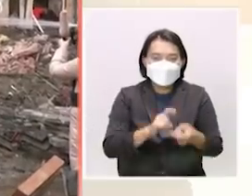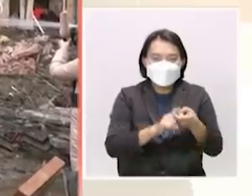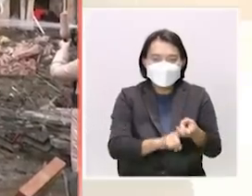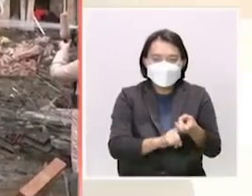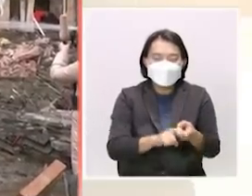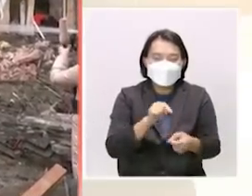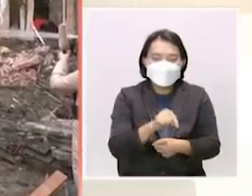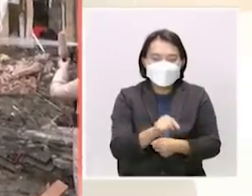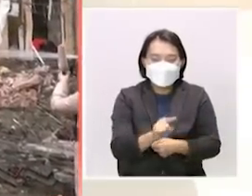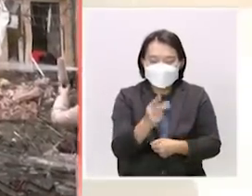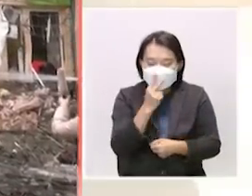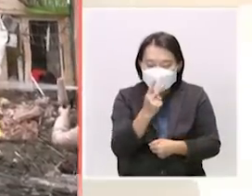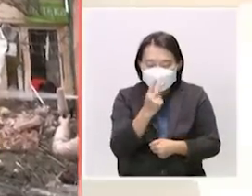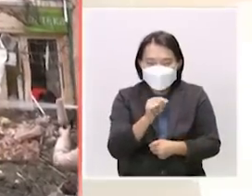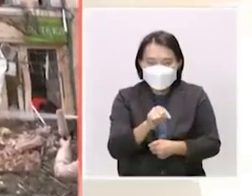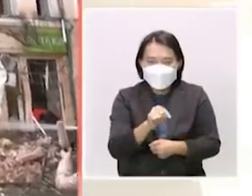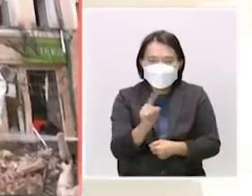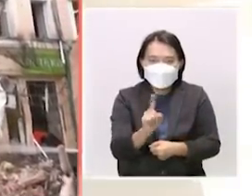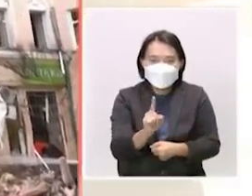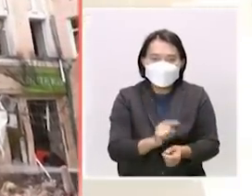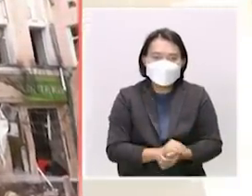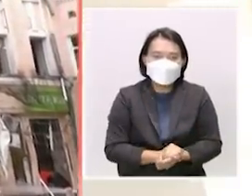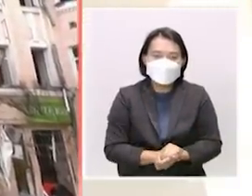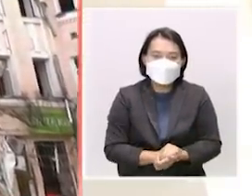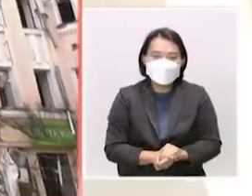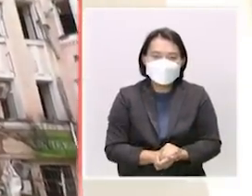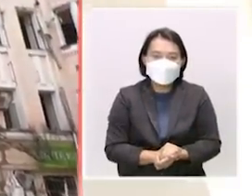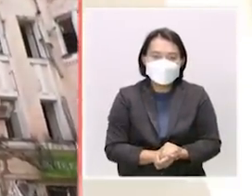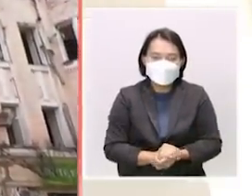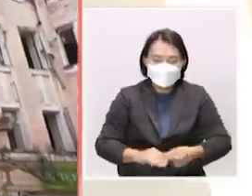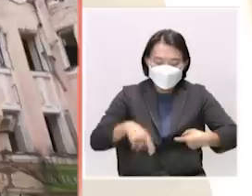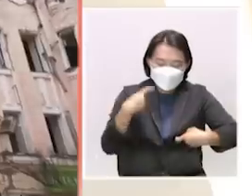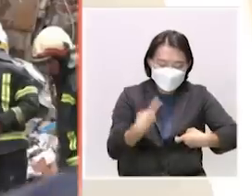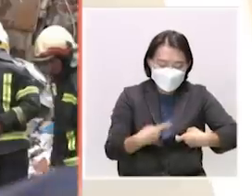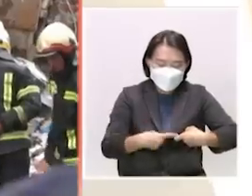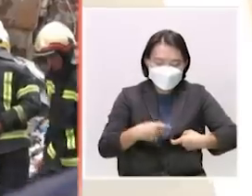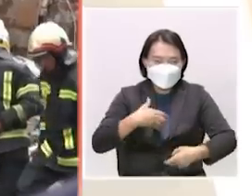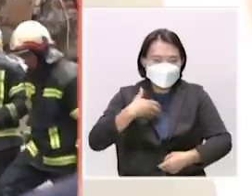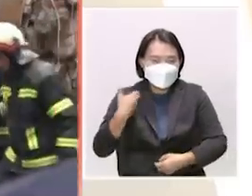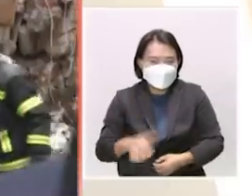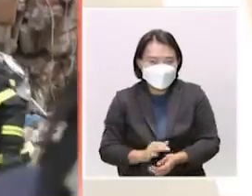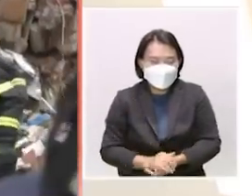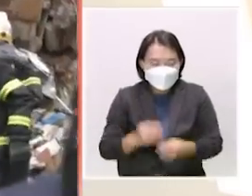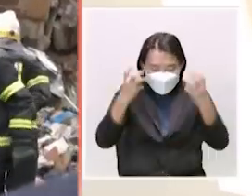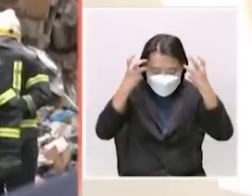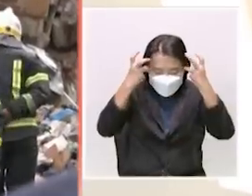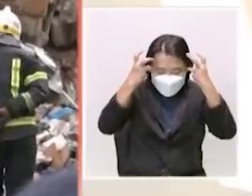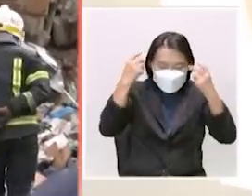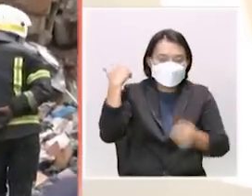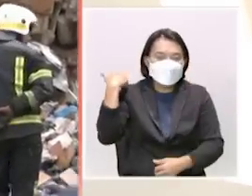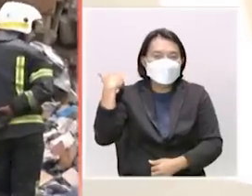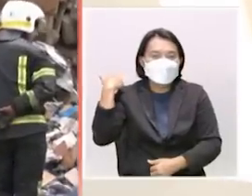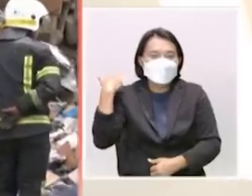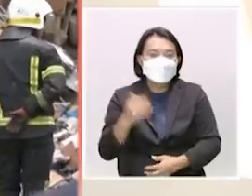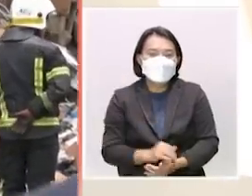าก็เริ่มออกอากาลออกอาการยากลำปากะมีความเป็เครียดภายใอยู่บ้าง